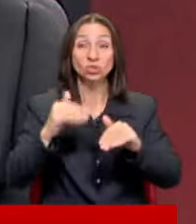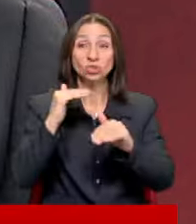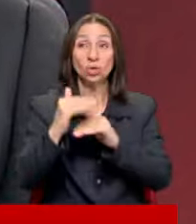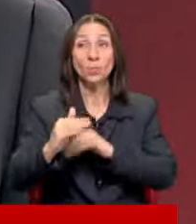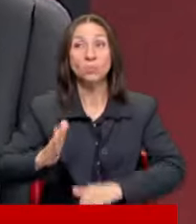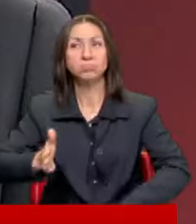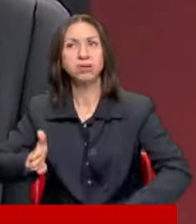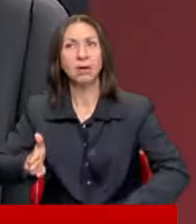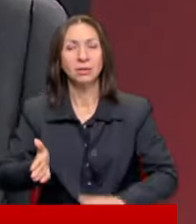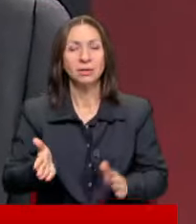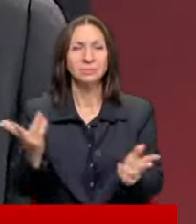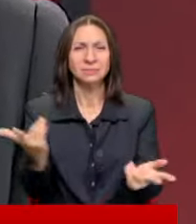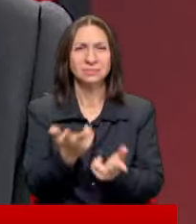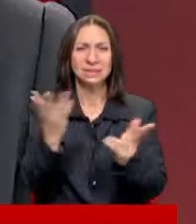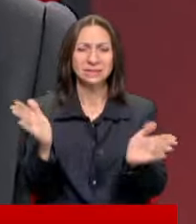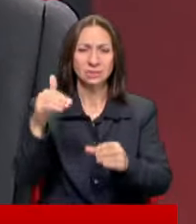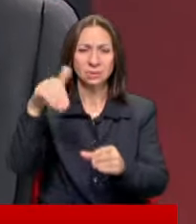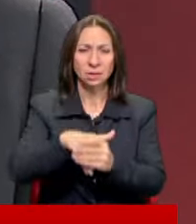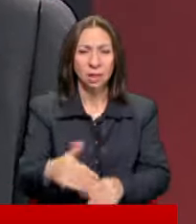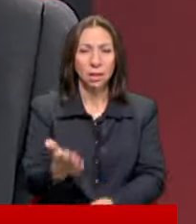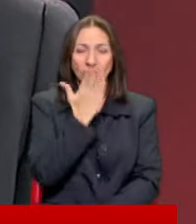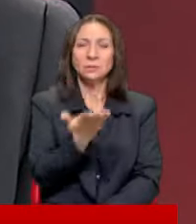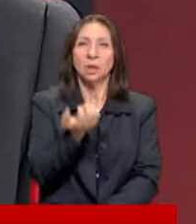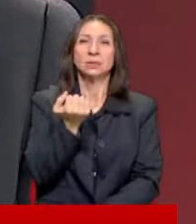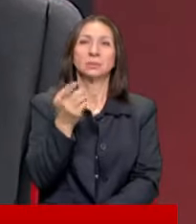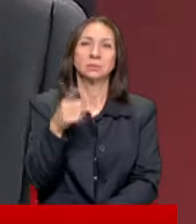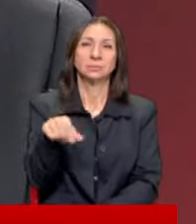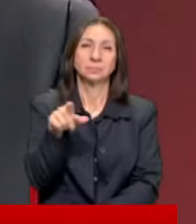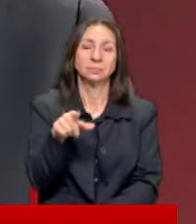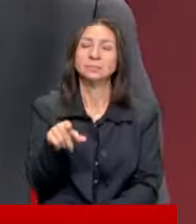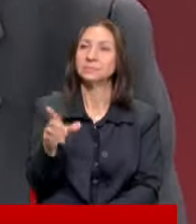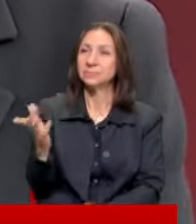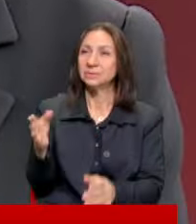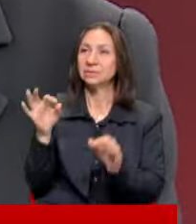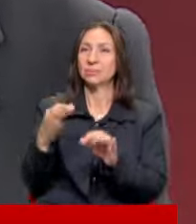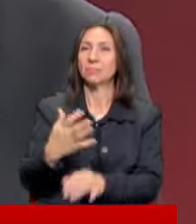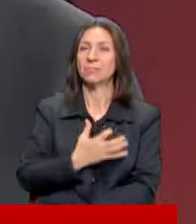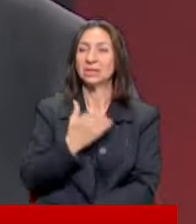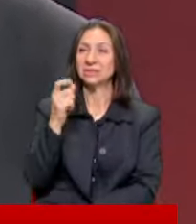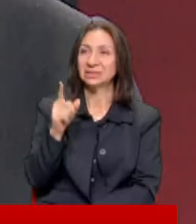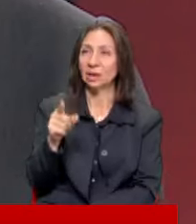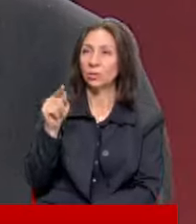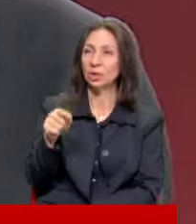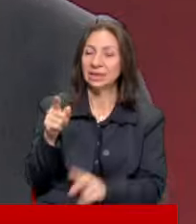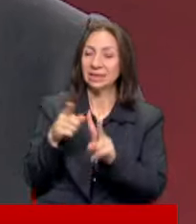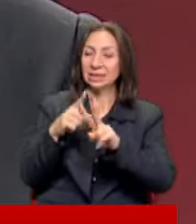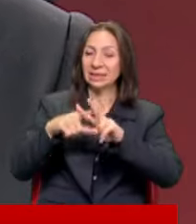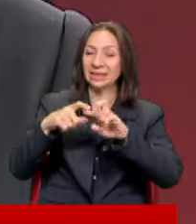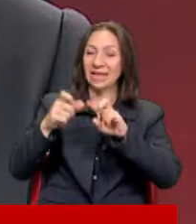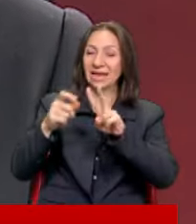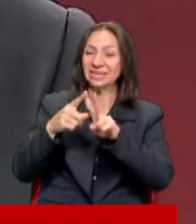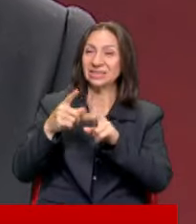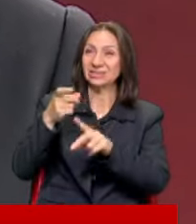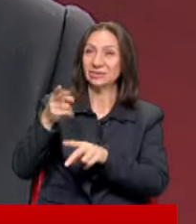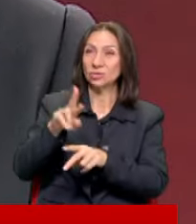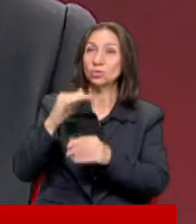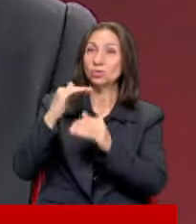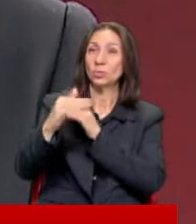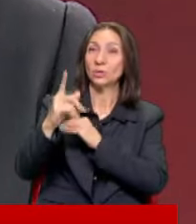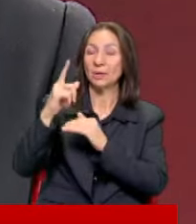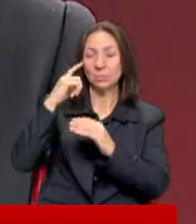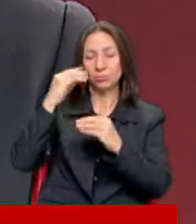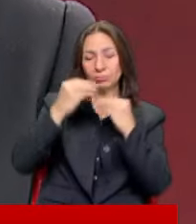tokatını sandıkta açık bir şekilde de hep birlikte gördük Şimdi maalesef Biz bunu Eee Narin cinayeti üzerinden konuşuyoruz ama toplumsal